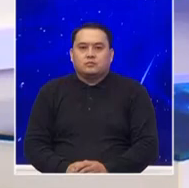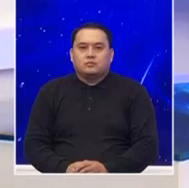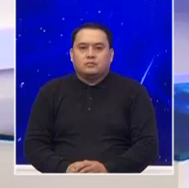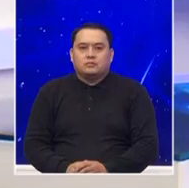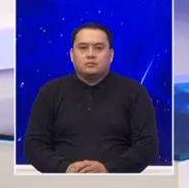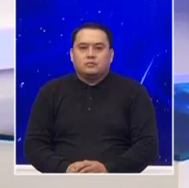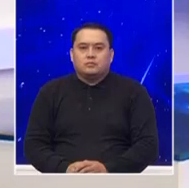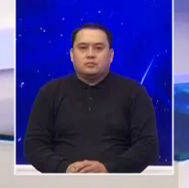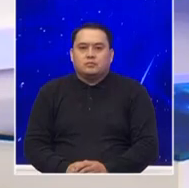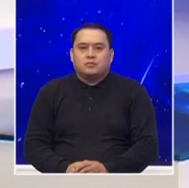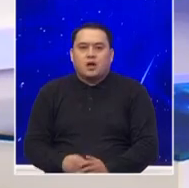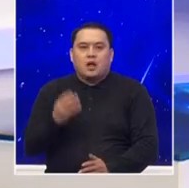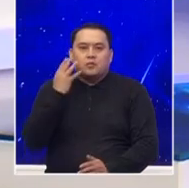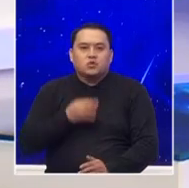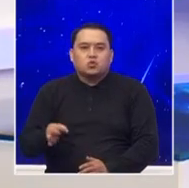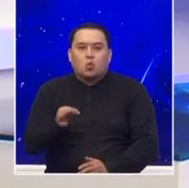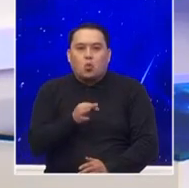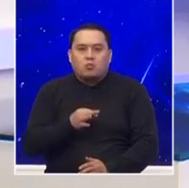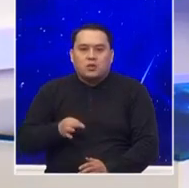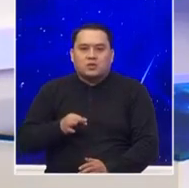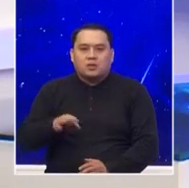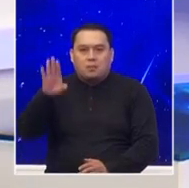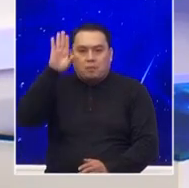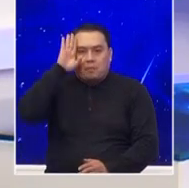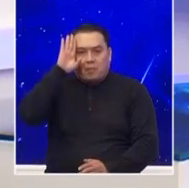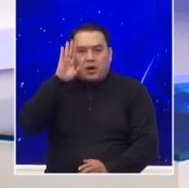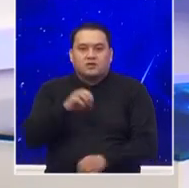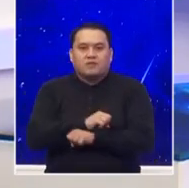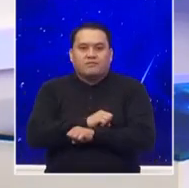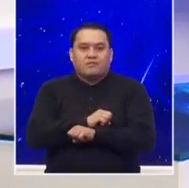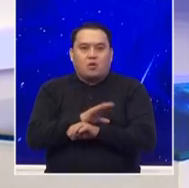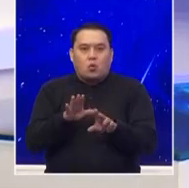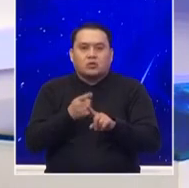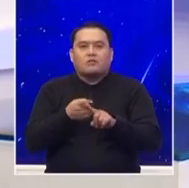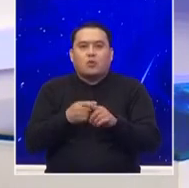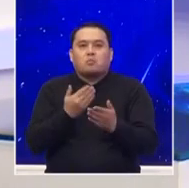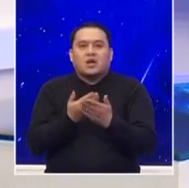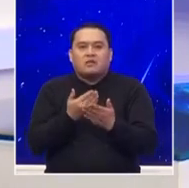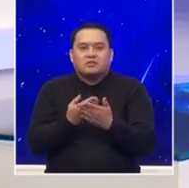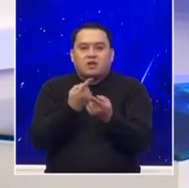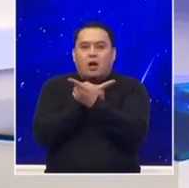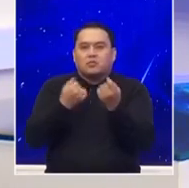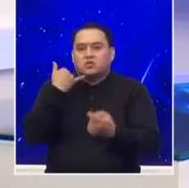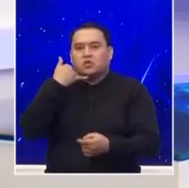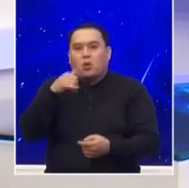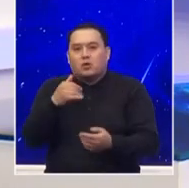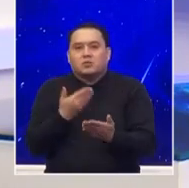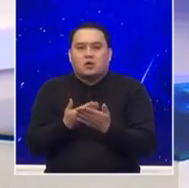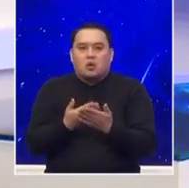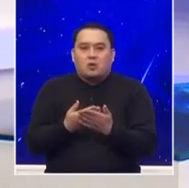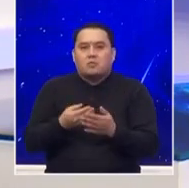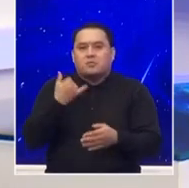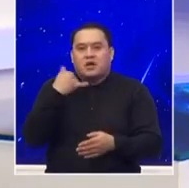Ученик заминировал школу в Алматинской области. Взрыв может привести к гибели десятка людей. Такое заявление по телефону сделал